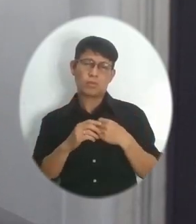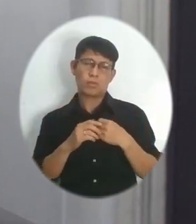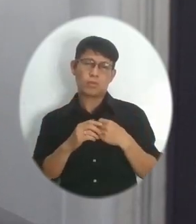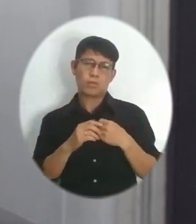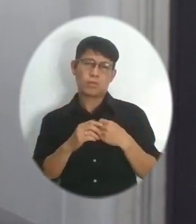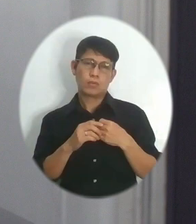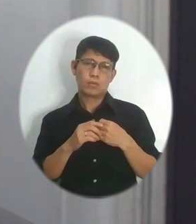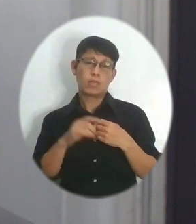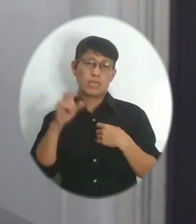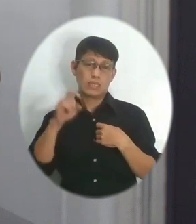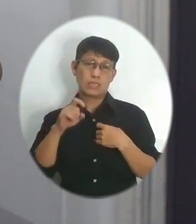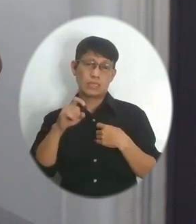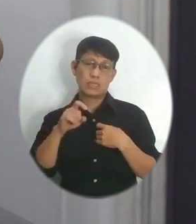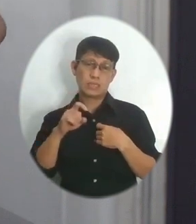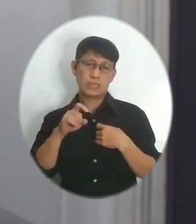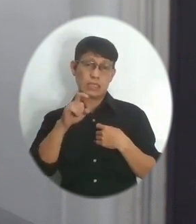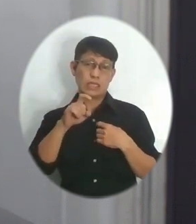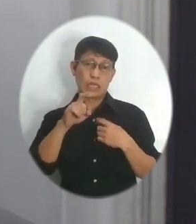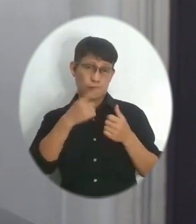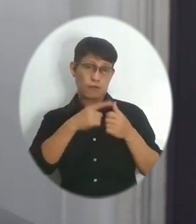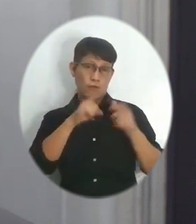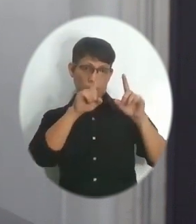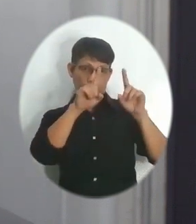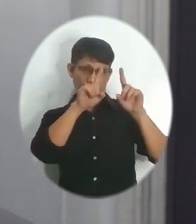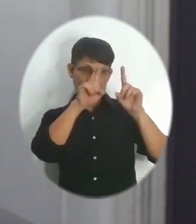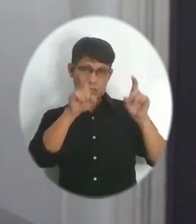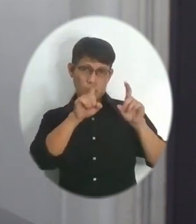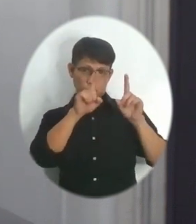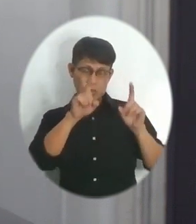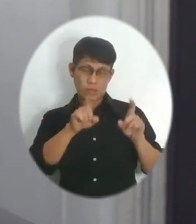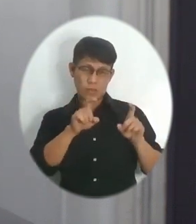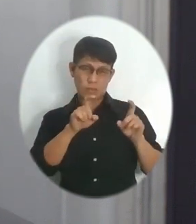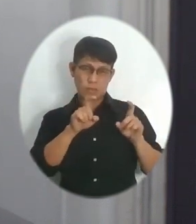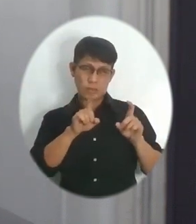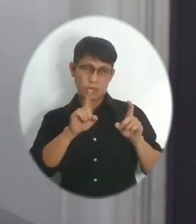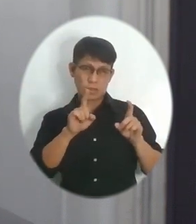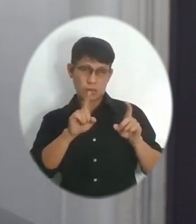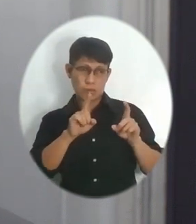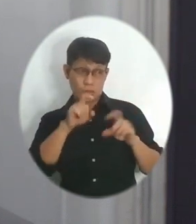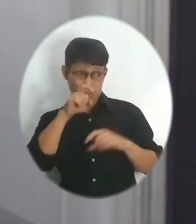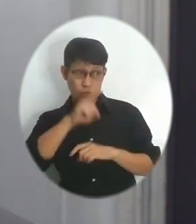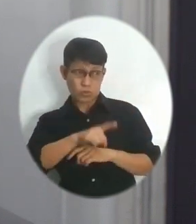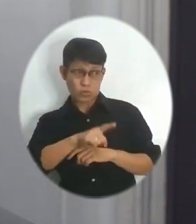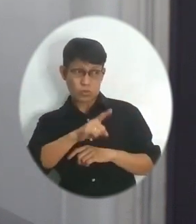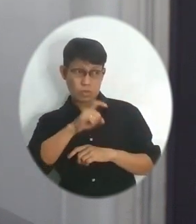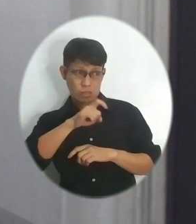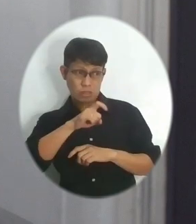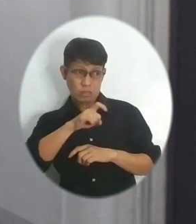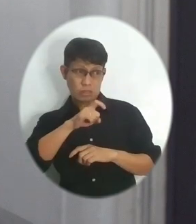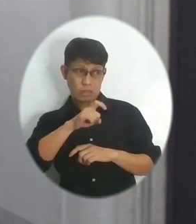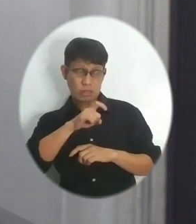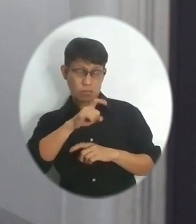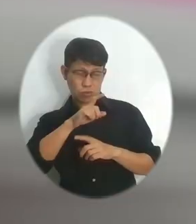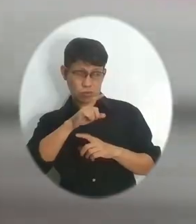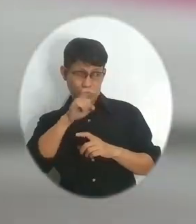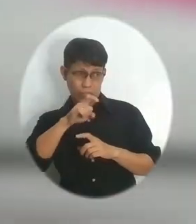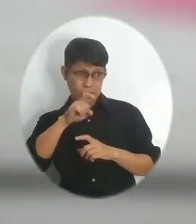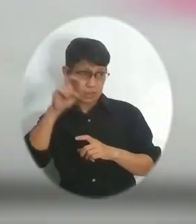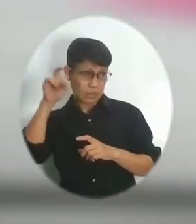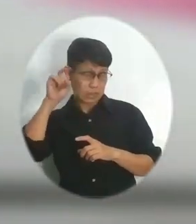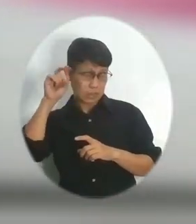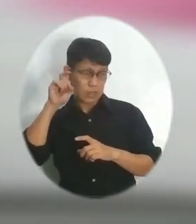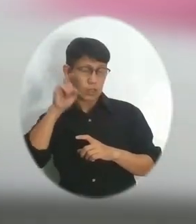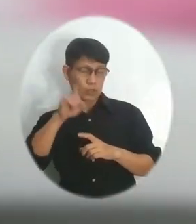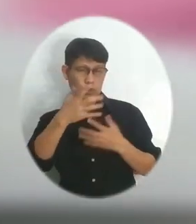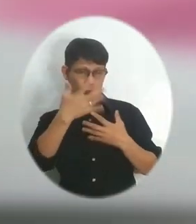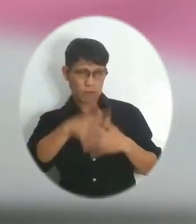Sabi po, kailangan daw po niya i-test daw po para malaman daw po kung kailangan daw po ng hearing